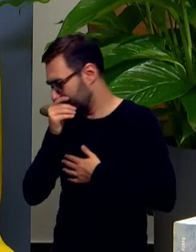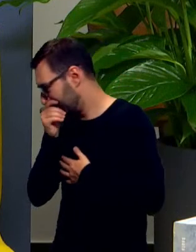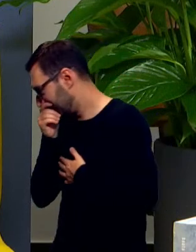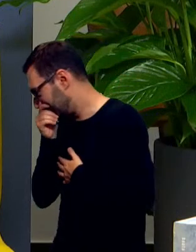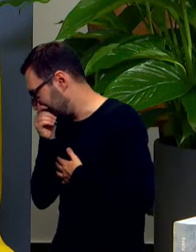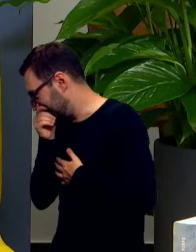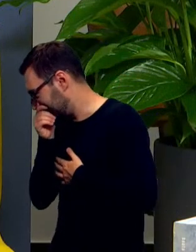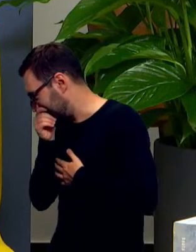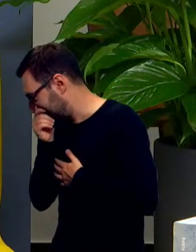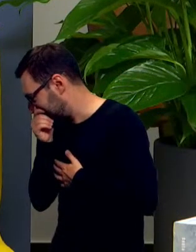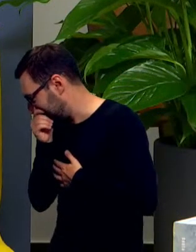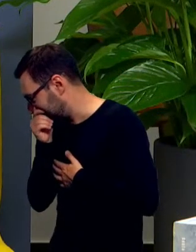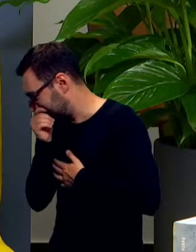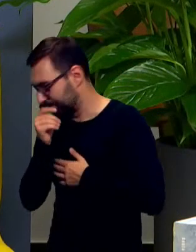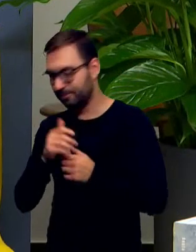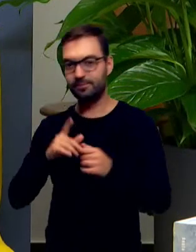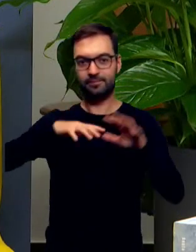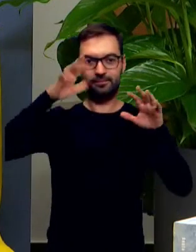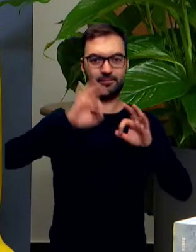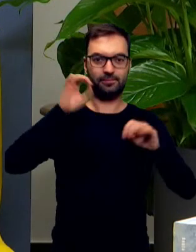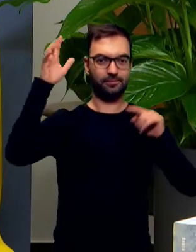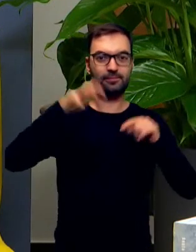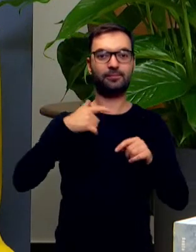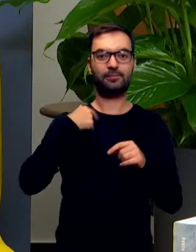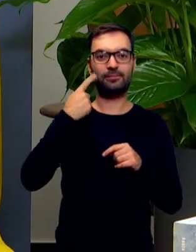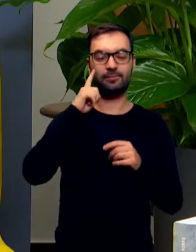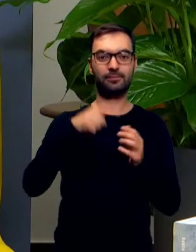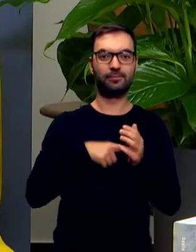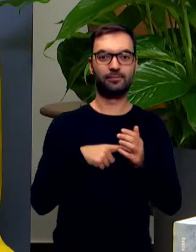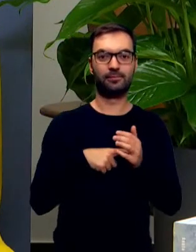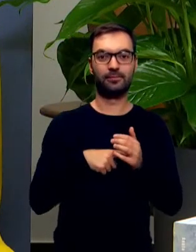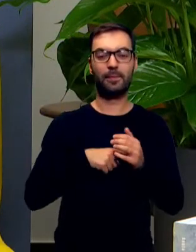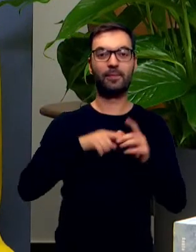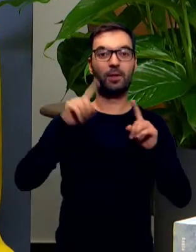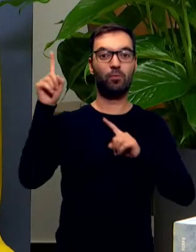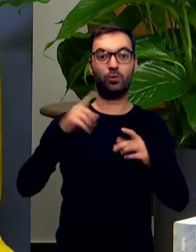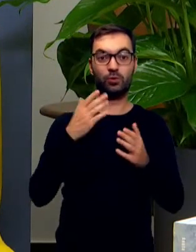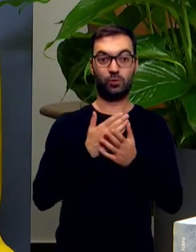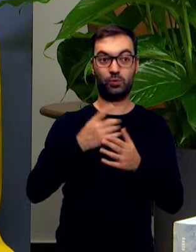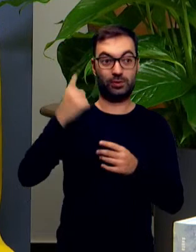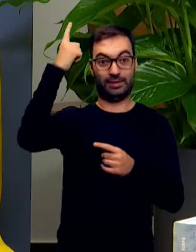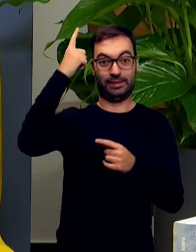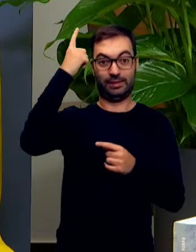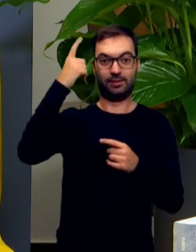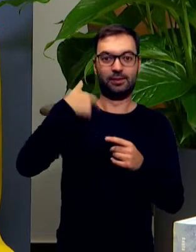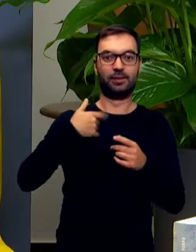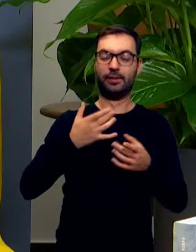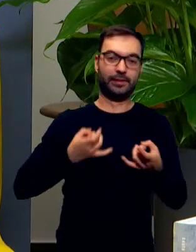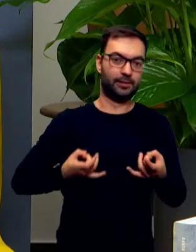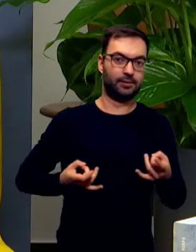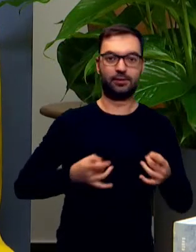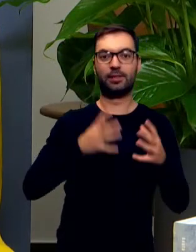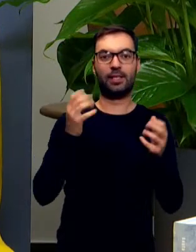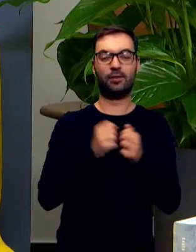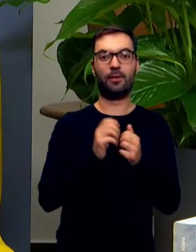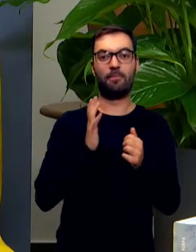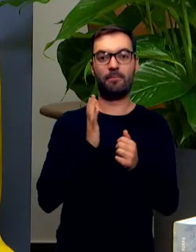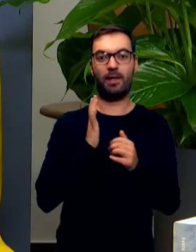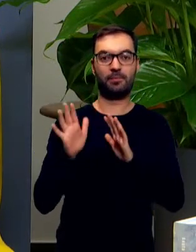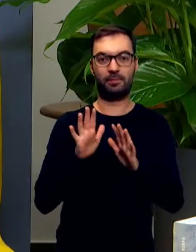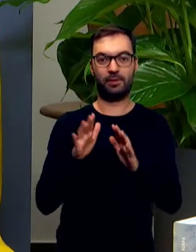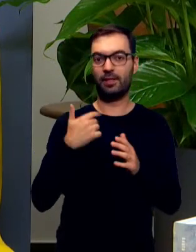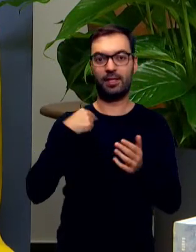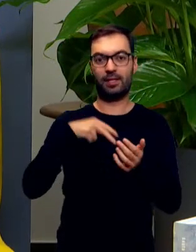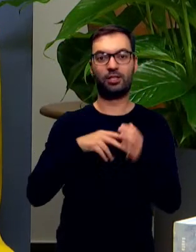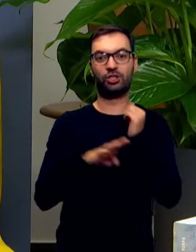z rynny. Stanęłam, rozejrzałam się i zobaczyłam, że burza jest już nade mną. Znalazłam więc w miarę bezpieczne miejsce, żeby